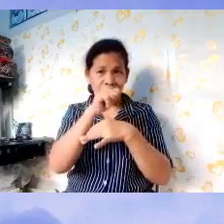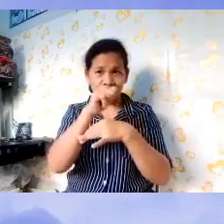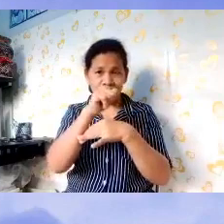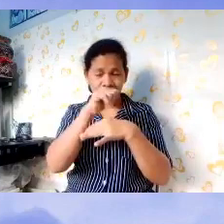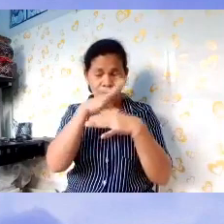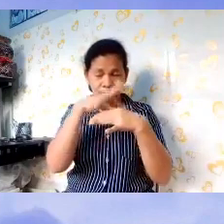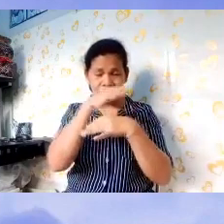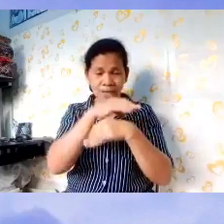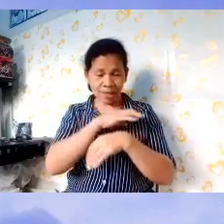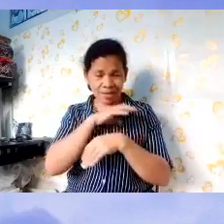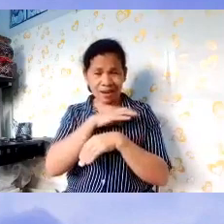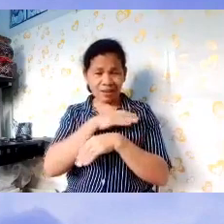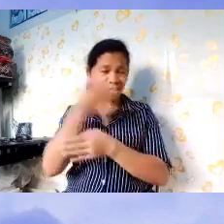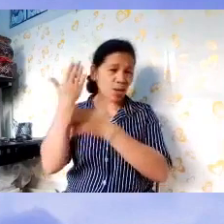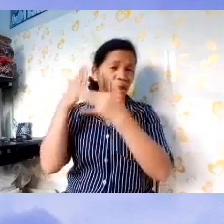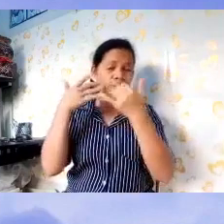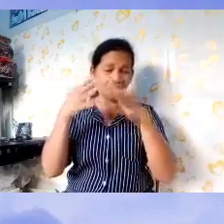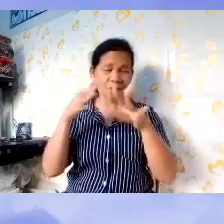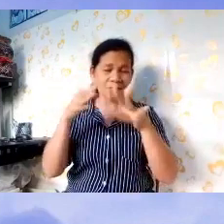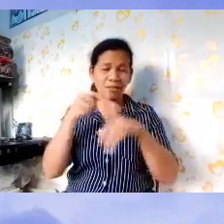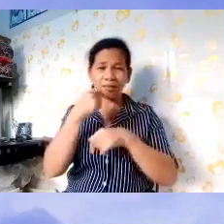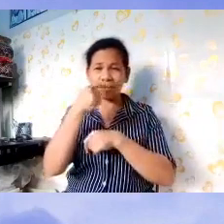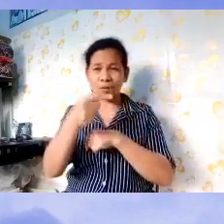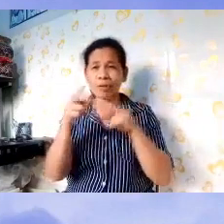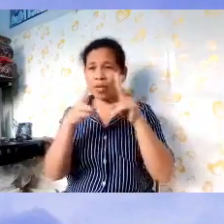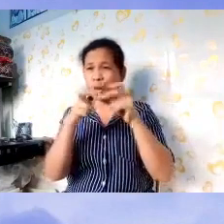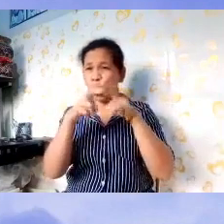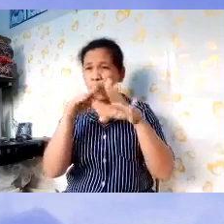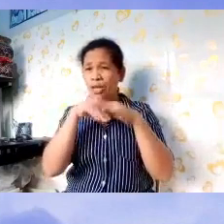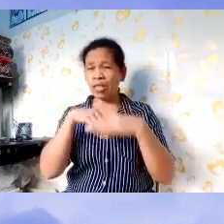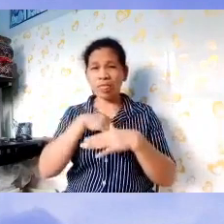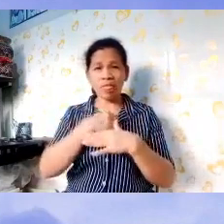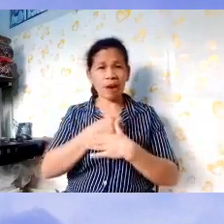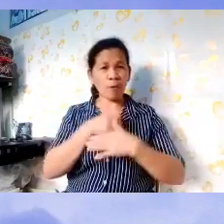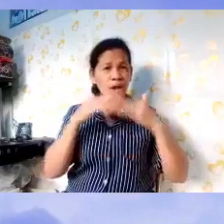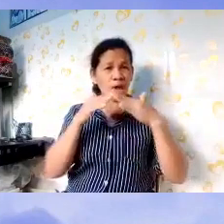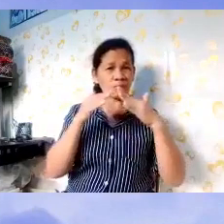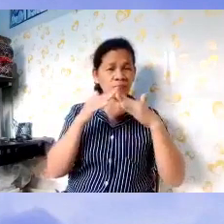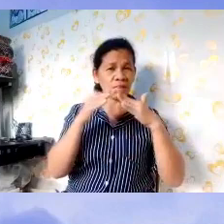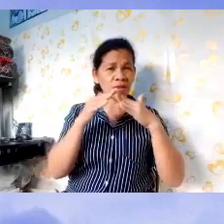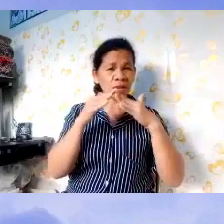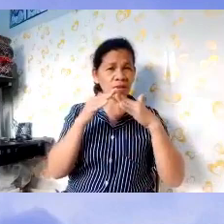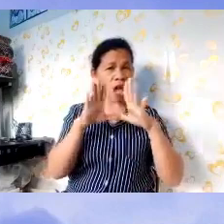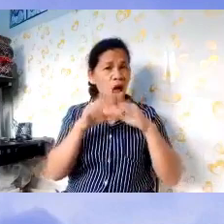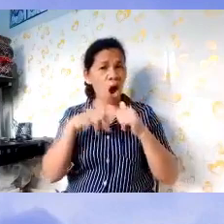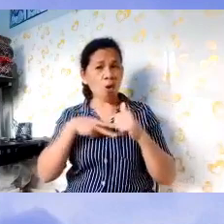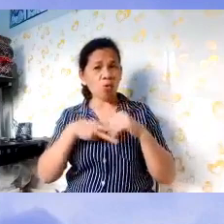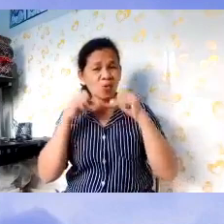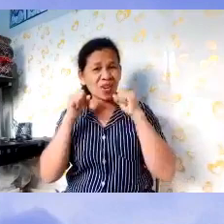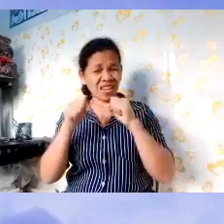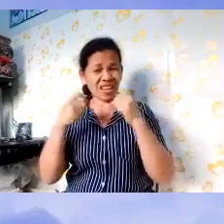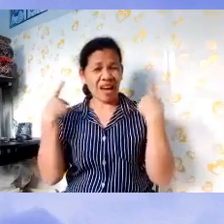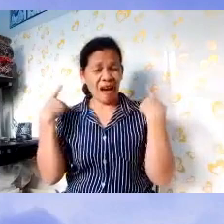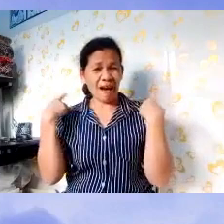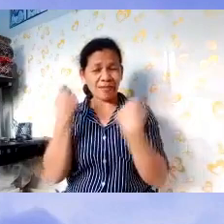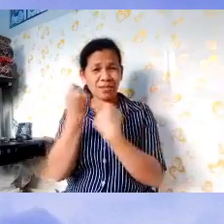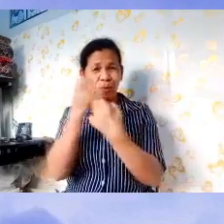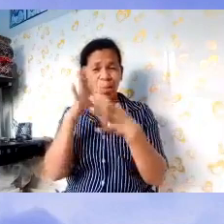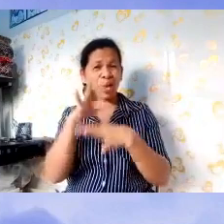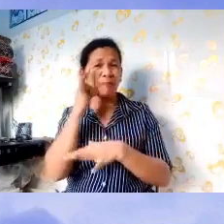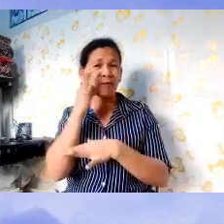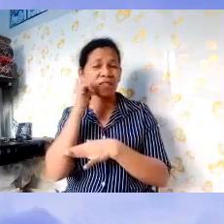katangian, kahit po naman sa bahay natin, paano tayo magkakaroon ng supply ng prutas araw-araw kung